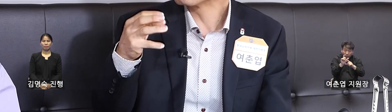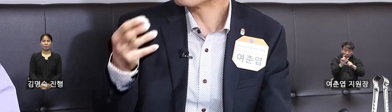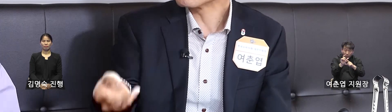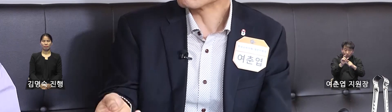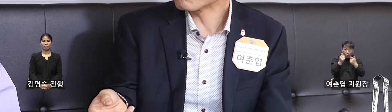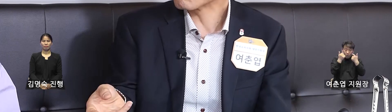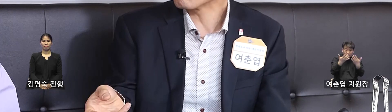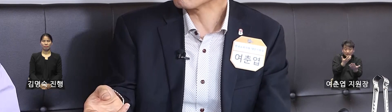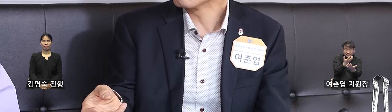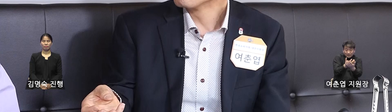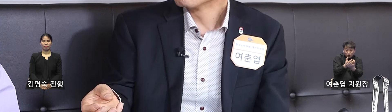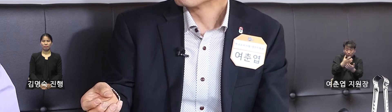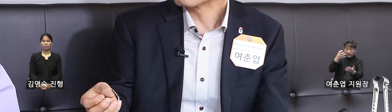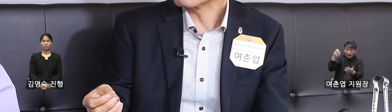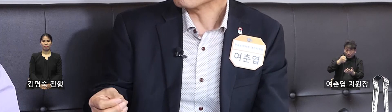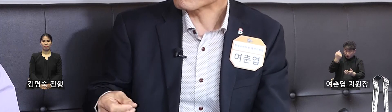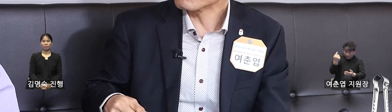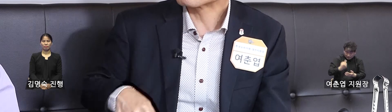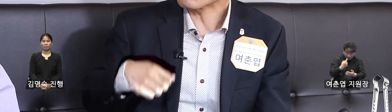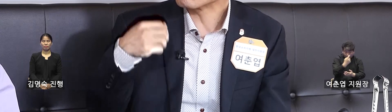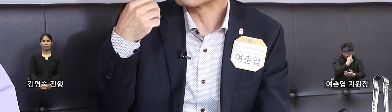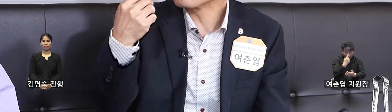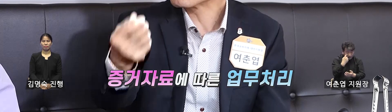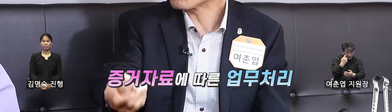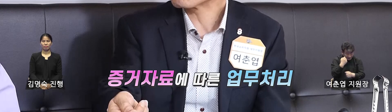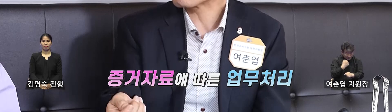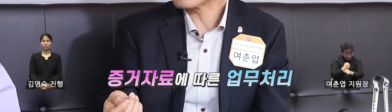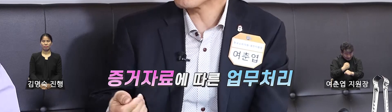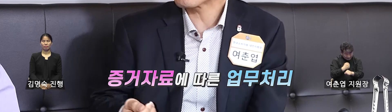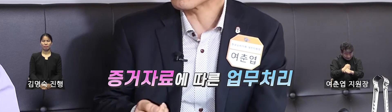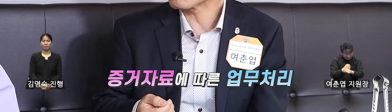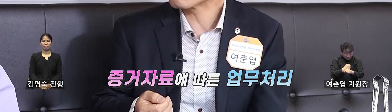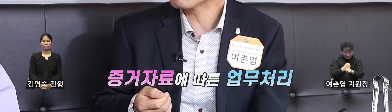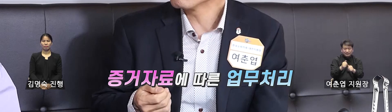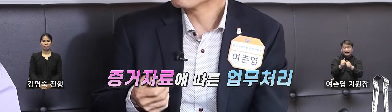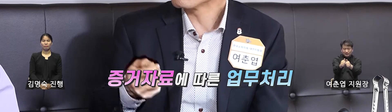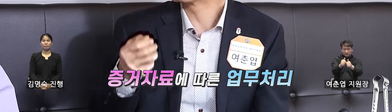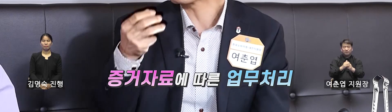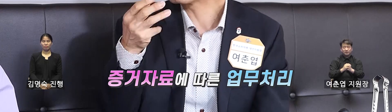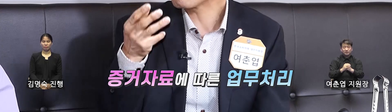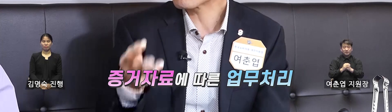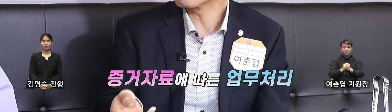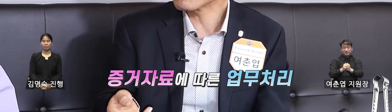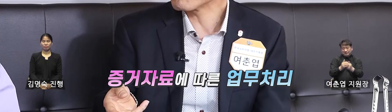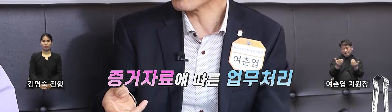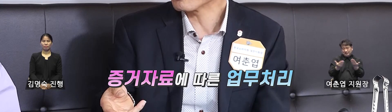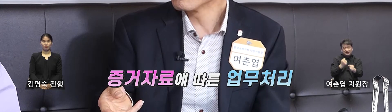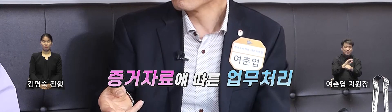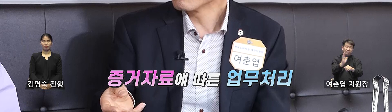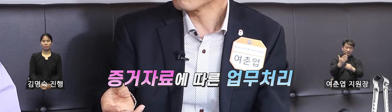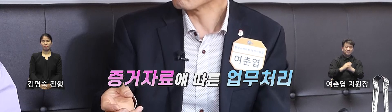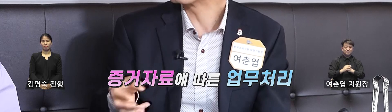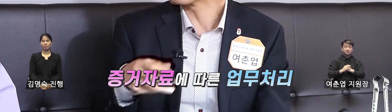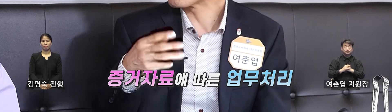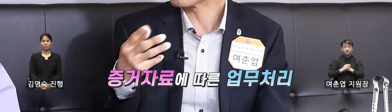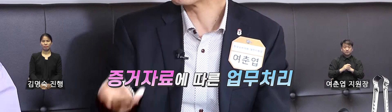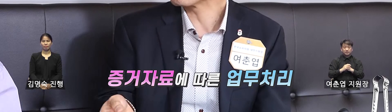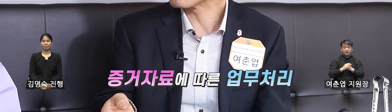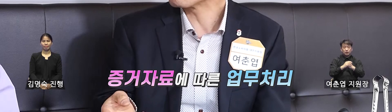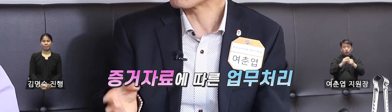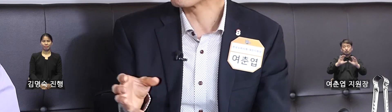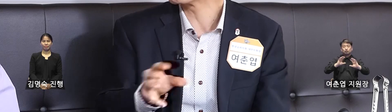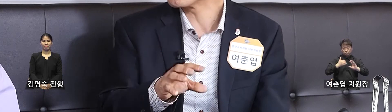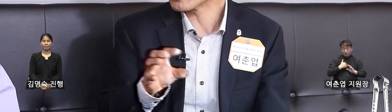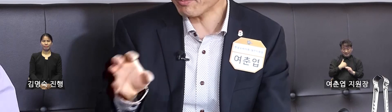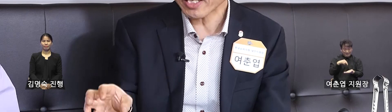그 이론적으로 그 어떤 자료를 증거자를 제출하느냐에 따라서 일을 할 수밖에 없습니다.